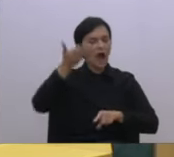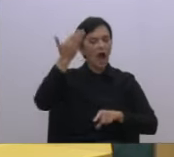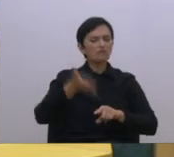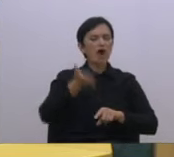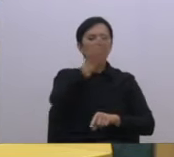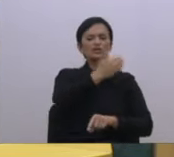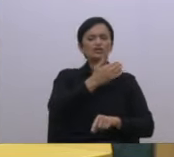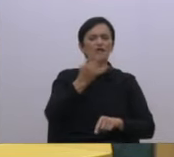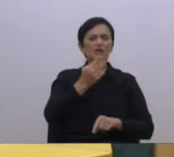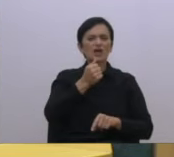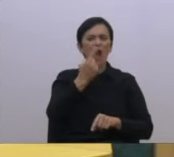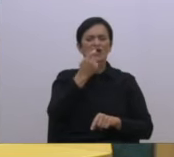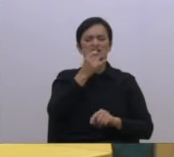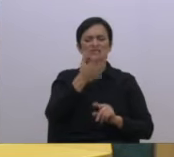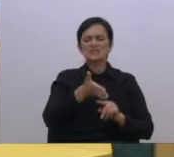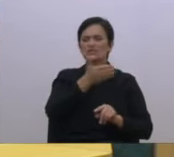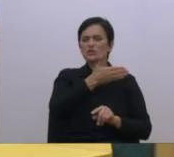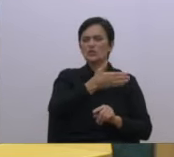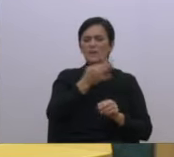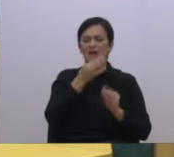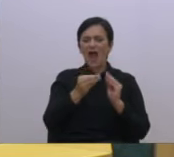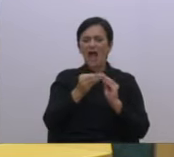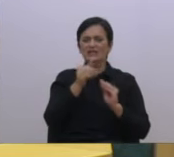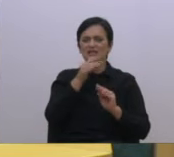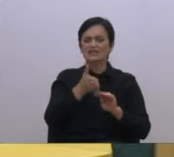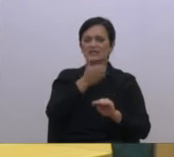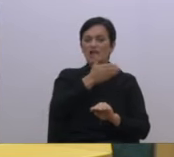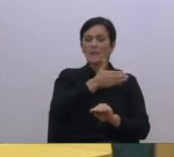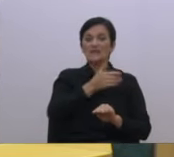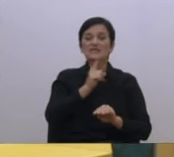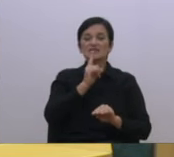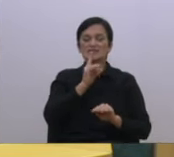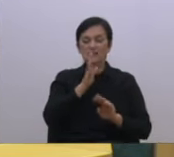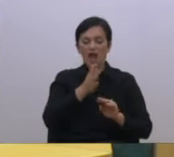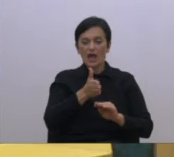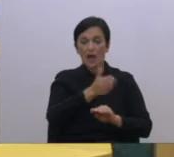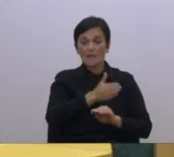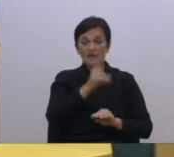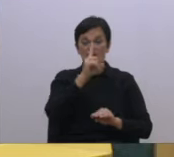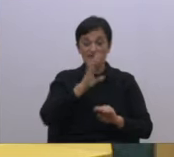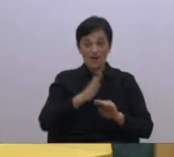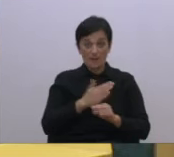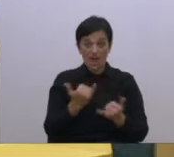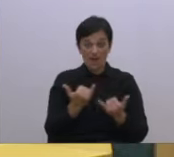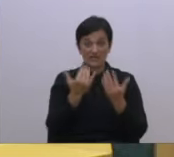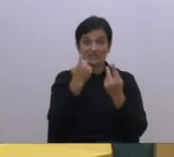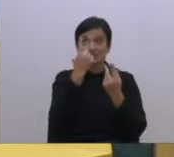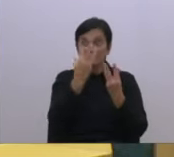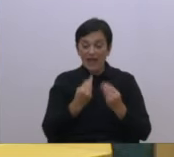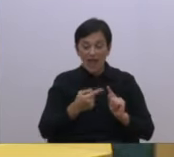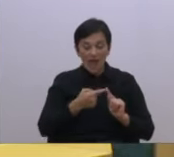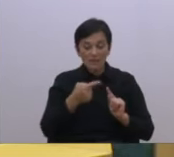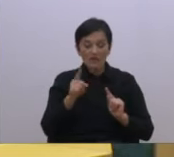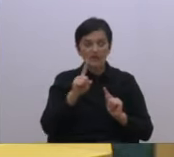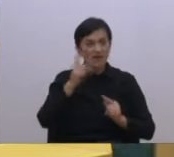სჭირდებოდა 100 წლეულები, შემდეგ 10 წლეულები, შემდეგ წლები, შემდეგ თვეები, ეხლა დღეების საკითხია, რომ რაღაცა